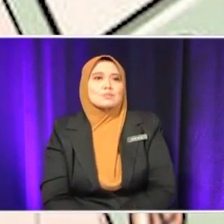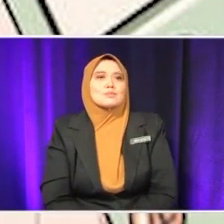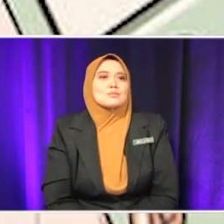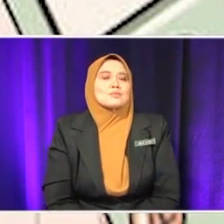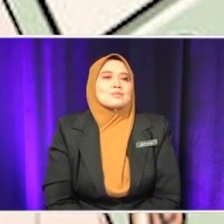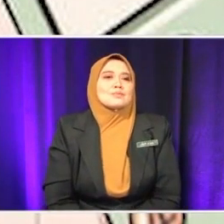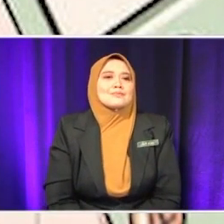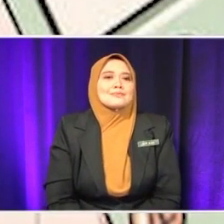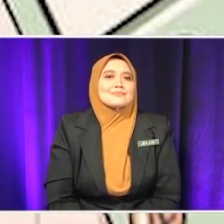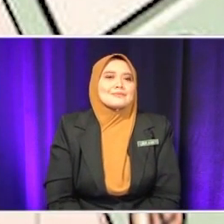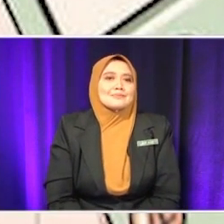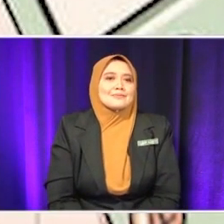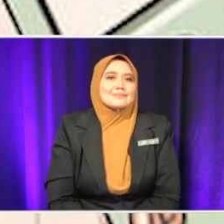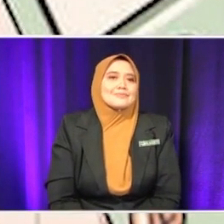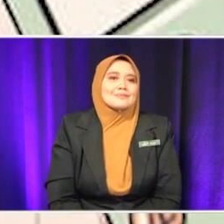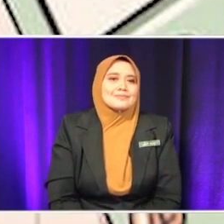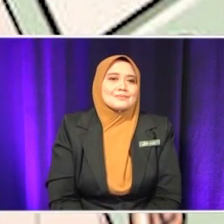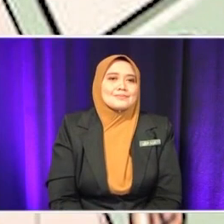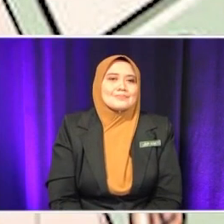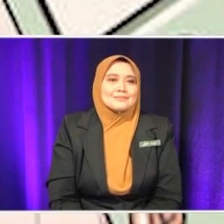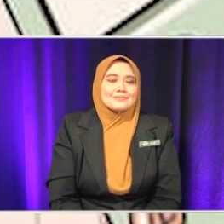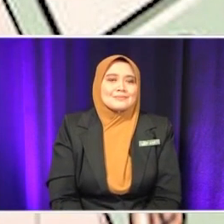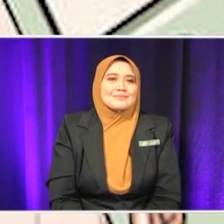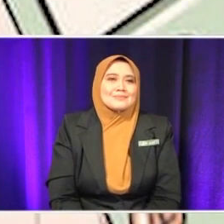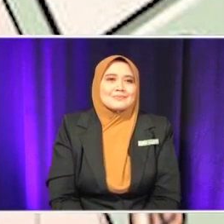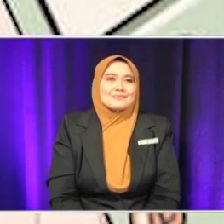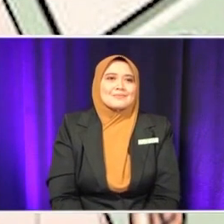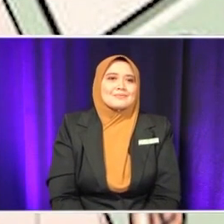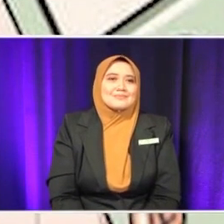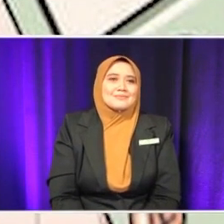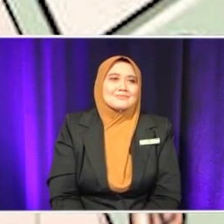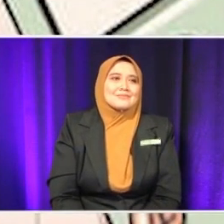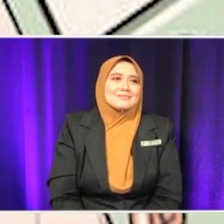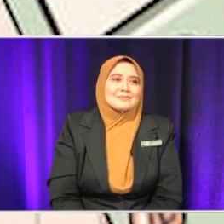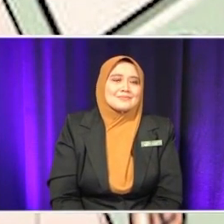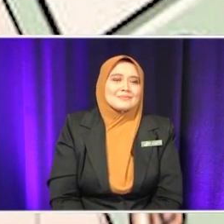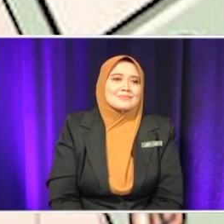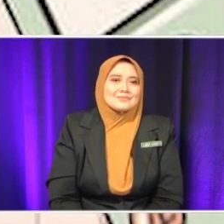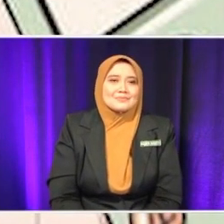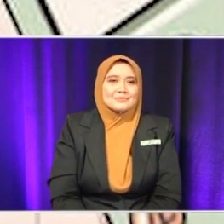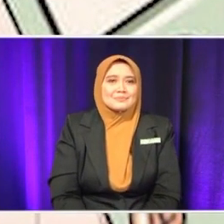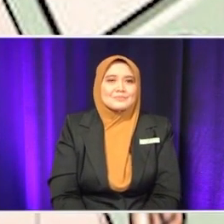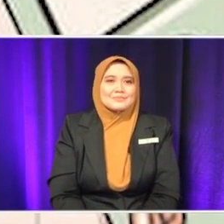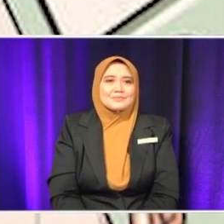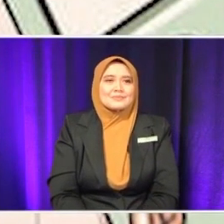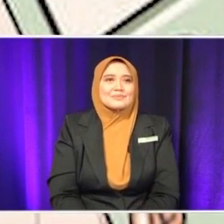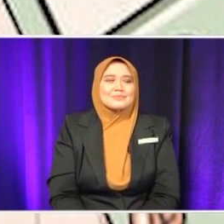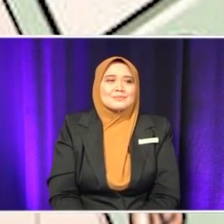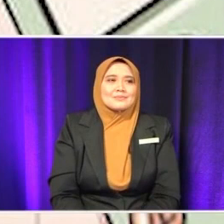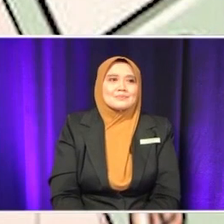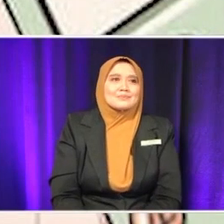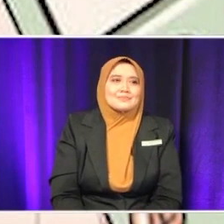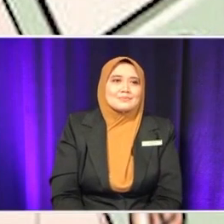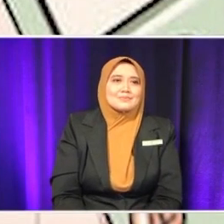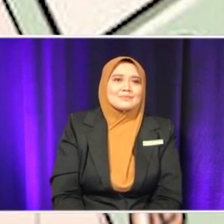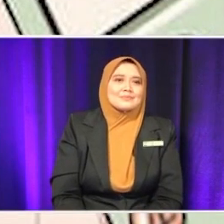Naim nak jawab ni. Naim nak jawab ke Naim? Tadi cikgu bagi ketua kelas jawab. Silakan Naim. Ketua kelas yang pilih.